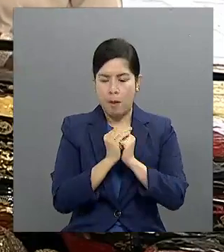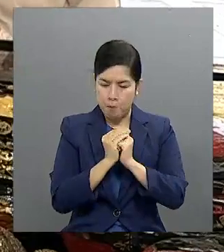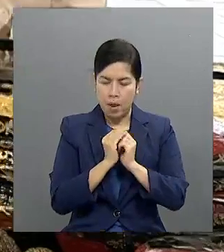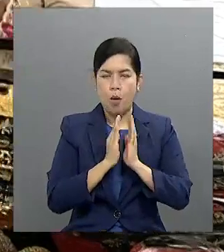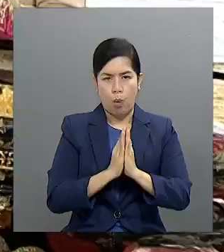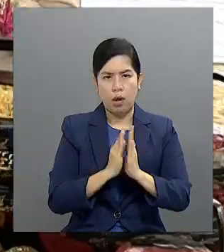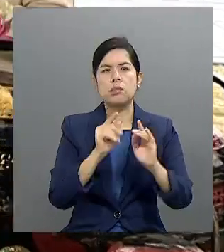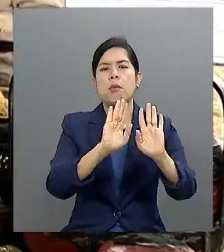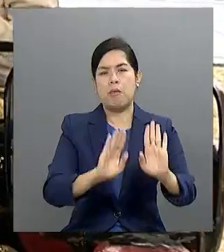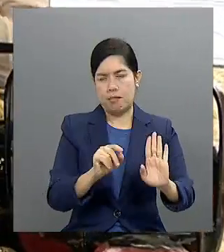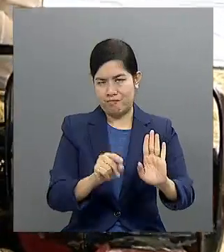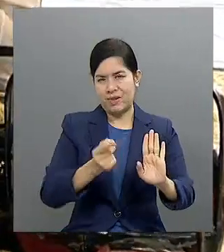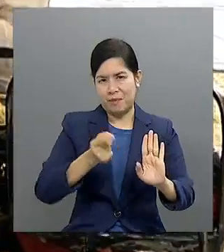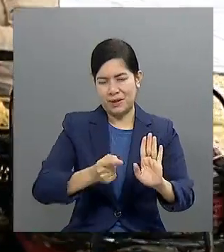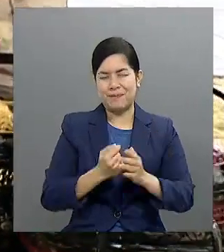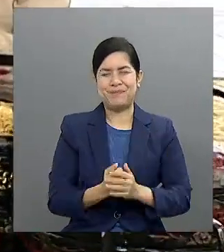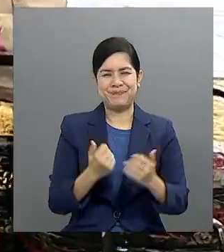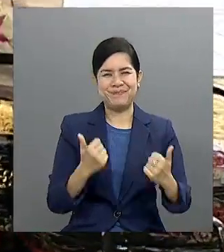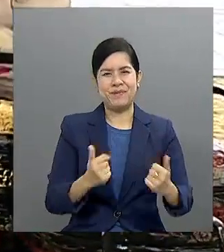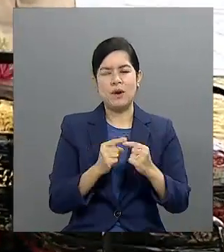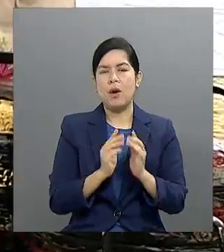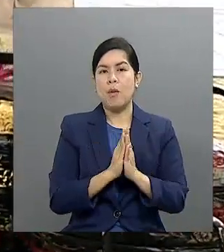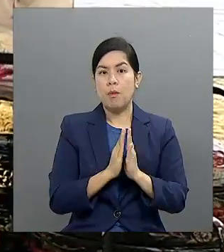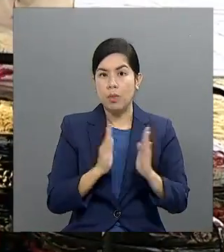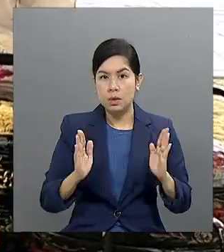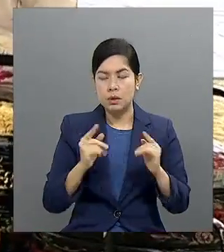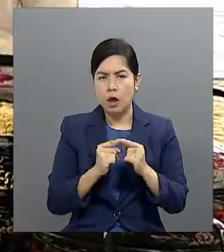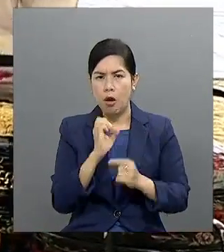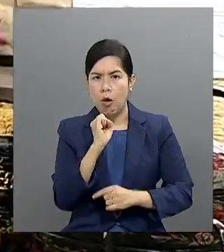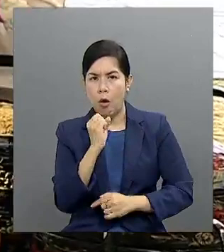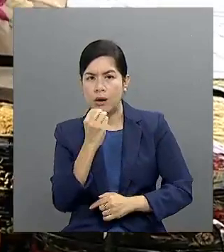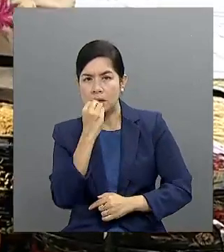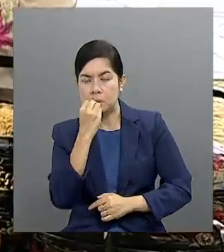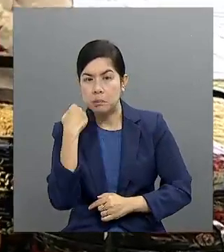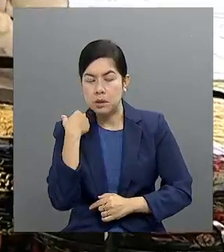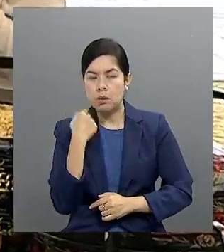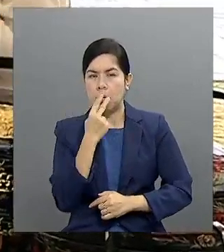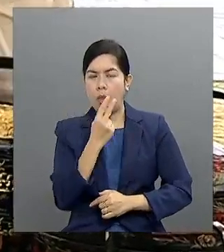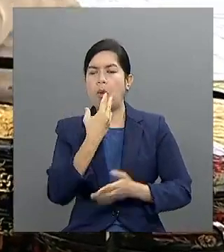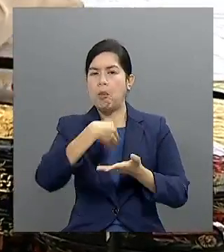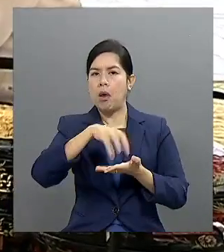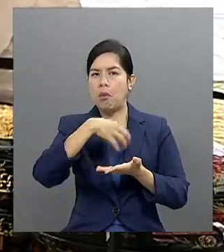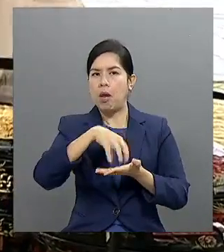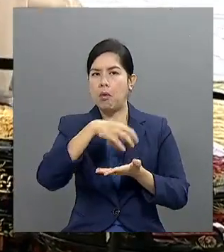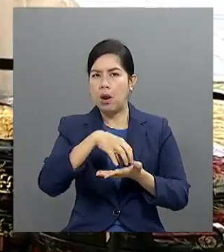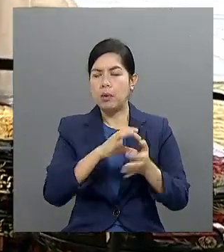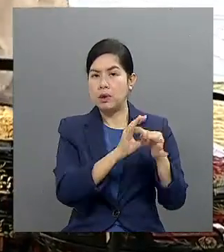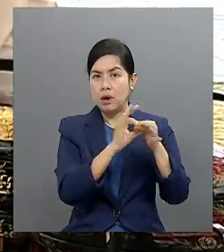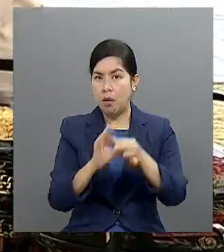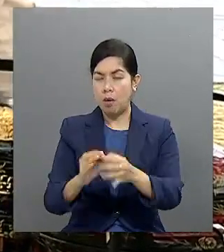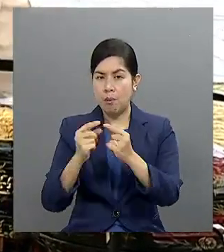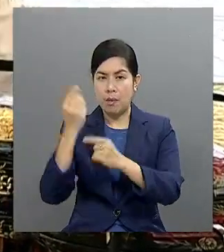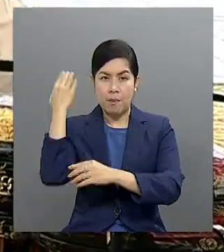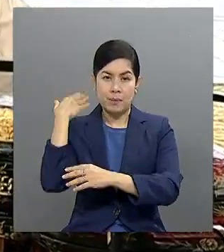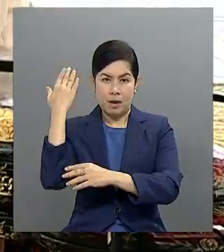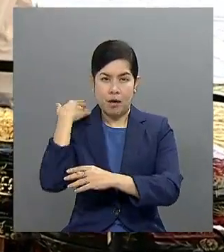ากๆเลยนะคะได้ทานอาหารอร่อยๆแล้วก็รู้ที่มารู้สตอรี่ทำให้คุณค่าของอาหารมันเพิ่มขึ้นเยอะจริงๆวันนี้ขอบคุณพี่การนะคะ